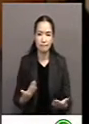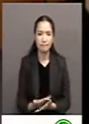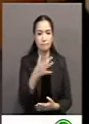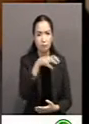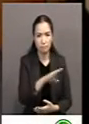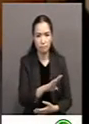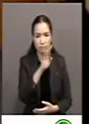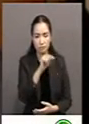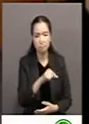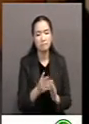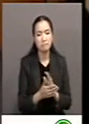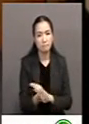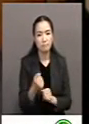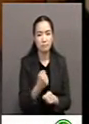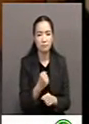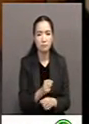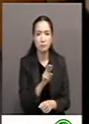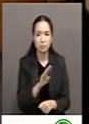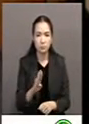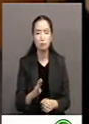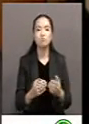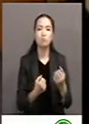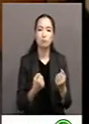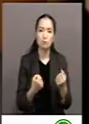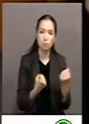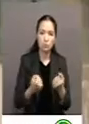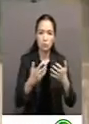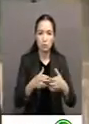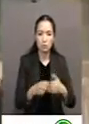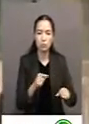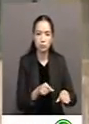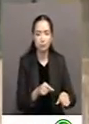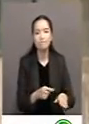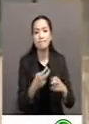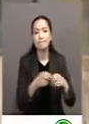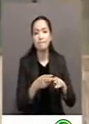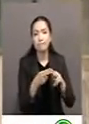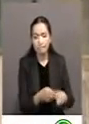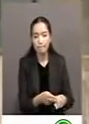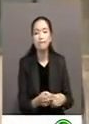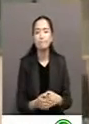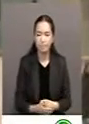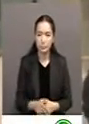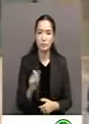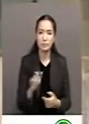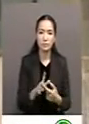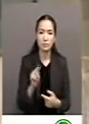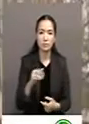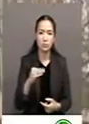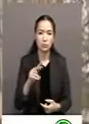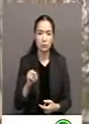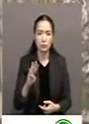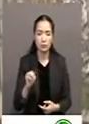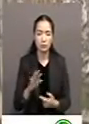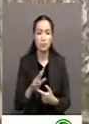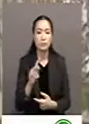การของบริษัทที่เชี่ยวชาญทางด้านระบบรถยนต์ขับเคลื่อนอัตโนมัติทางด้านของ Intel เขาก็ยืนยันนะคะบอกว่าข้อสรุปข้อตก